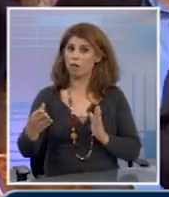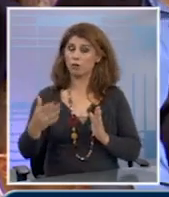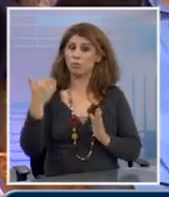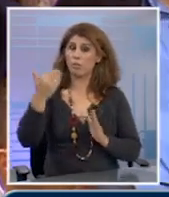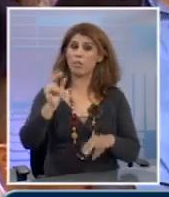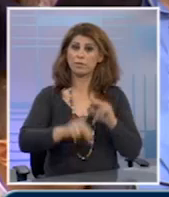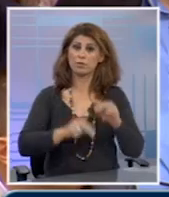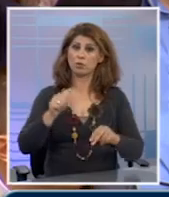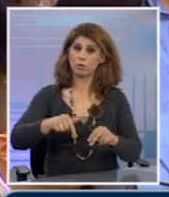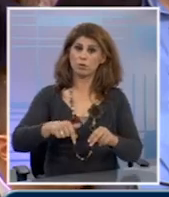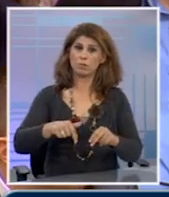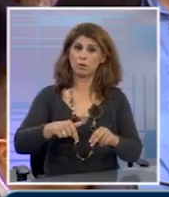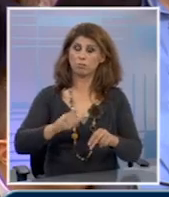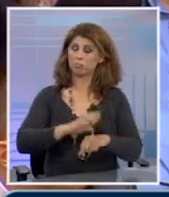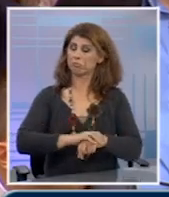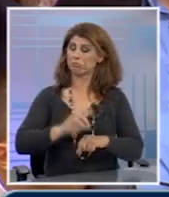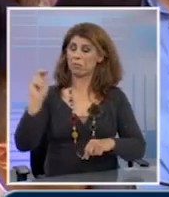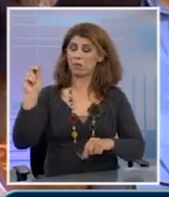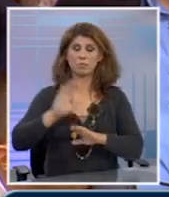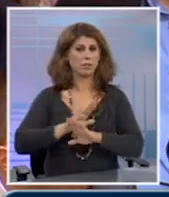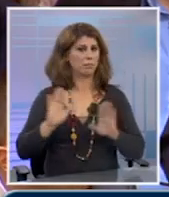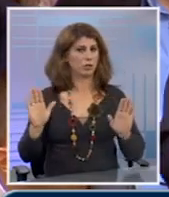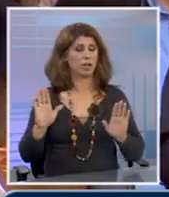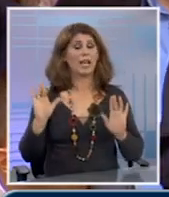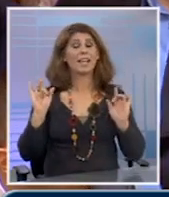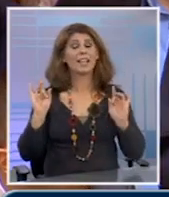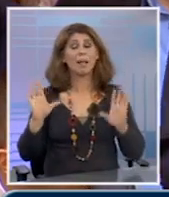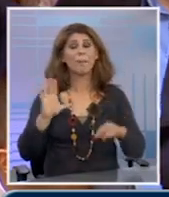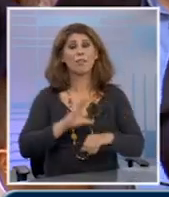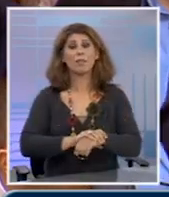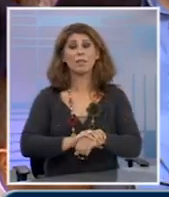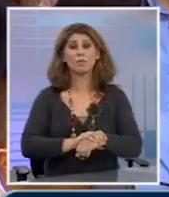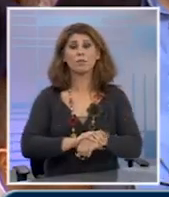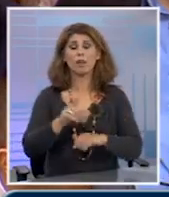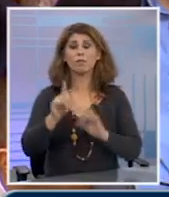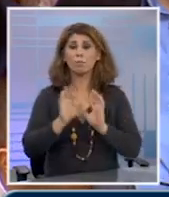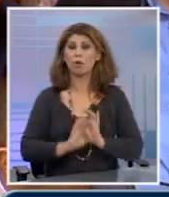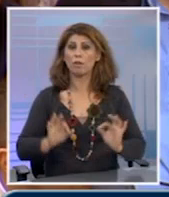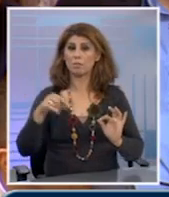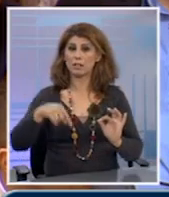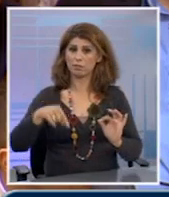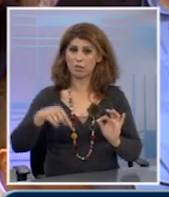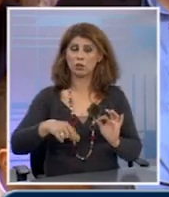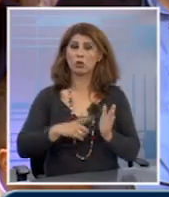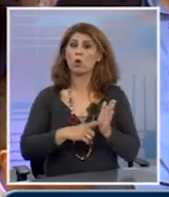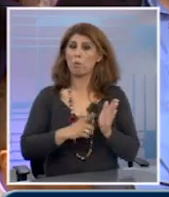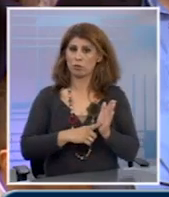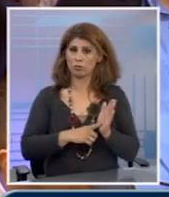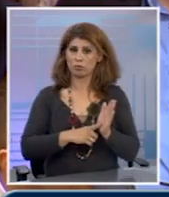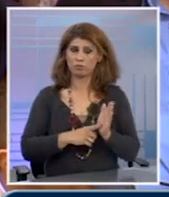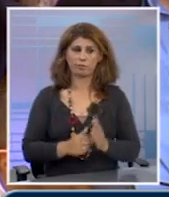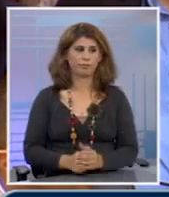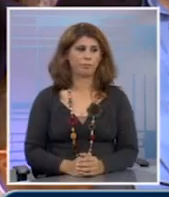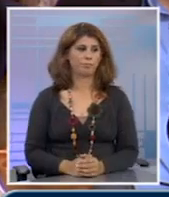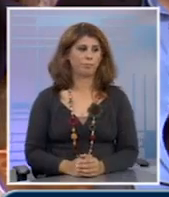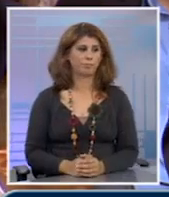θα ψηφιστούν σήμερα καμία δέσμευση για όλα αυτά τα οποία προβλέπει το σημερινό νομοθέτημα